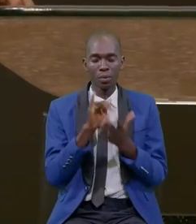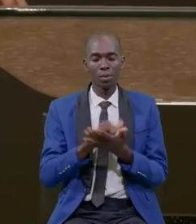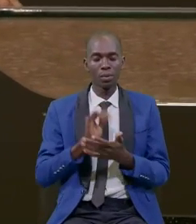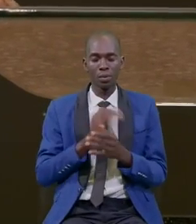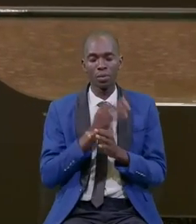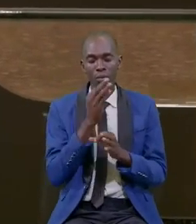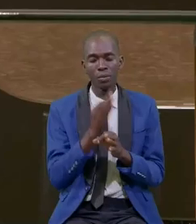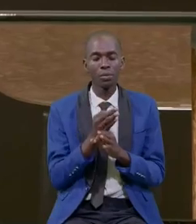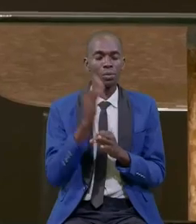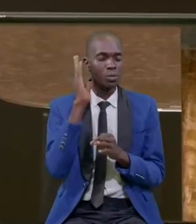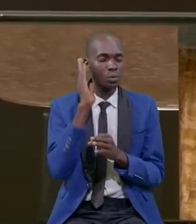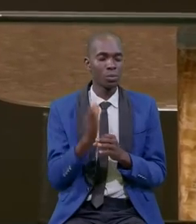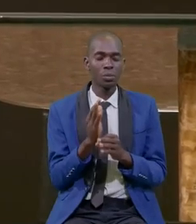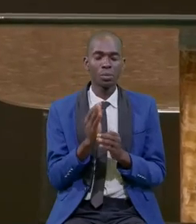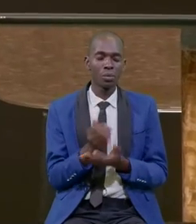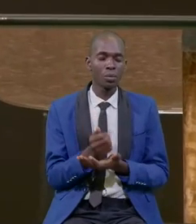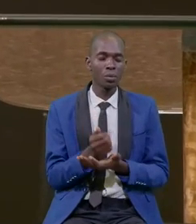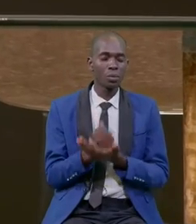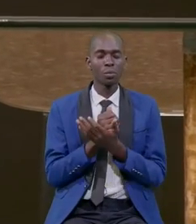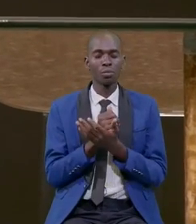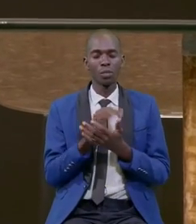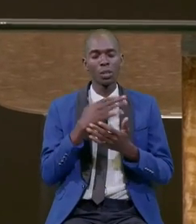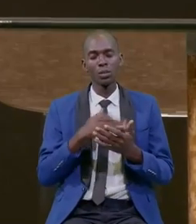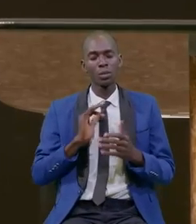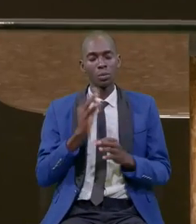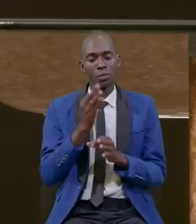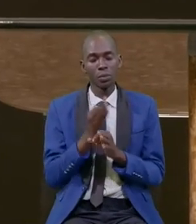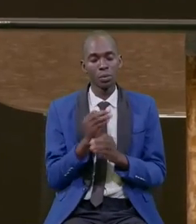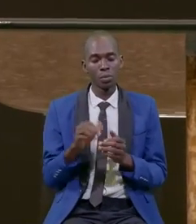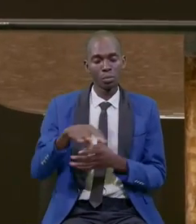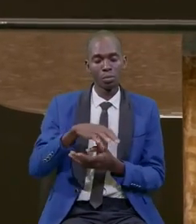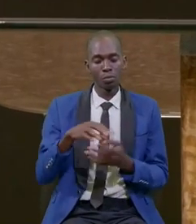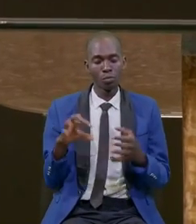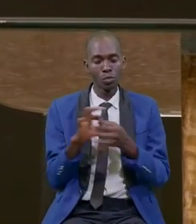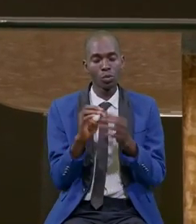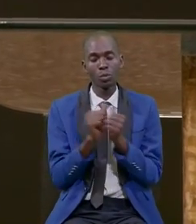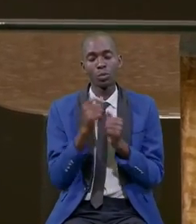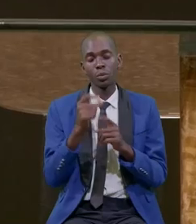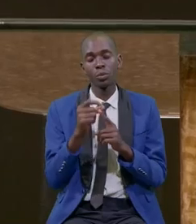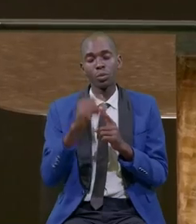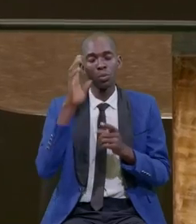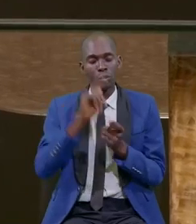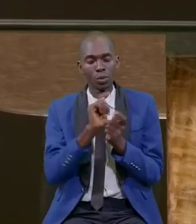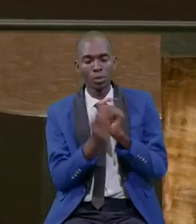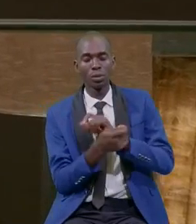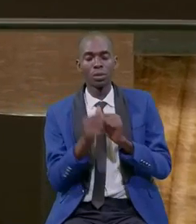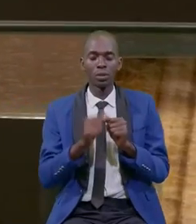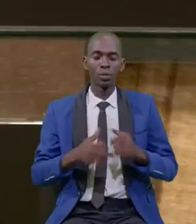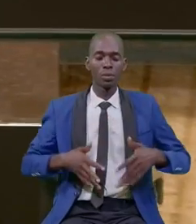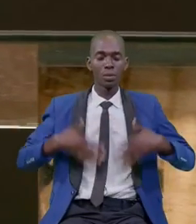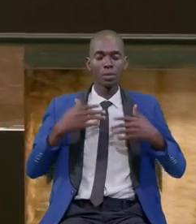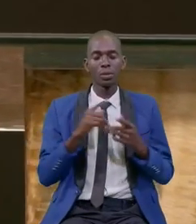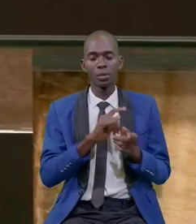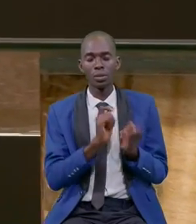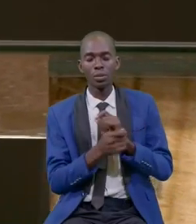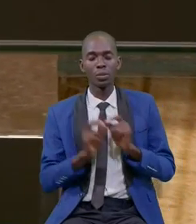foi se mélange avec la parole et notre foi avec la parole va transformer toute notre vie et